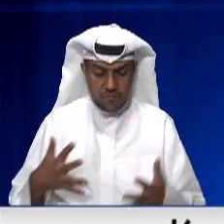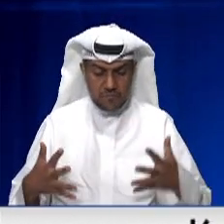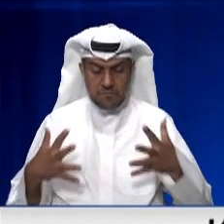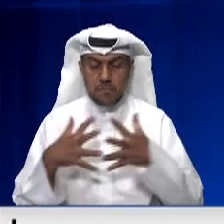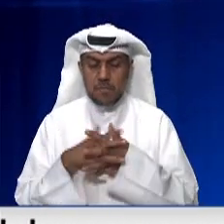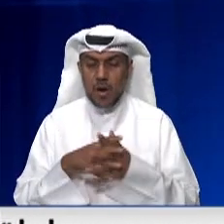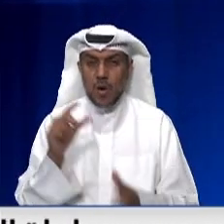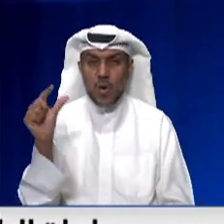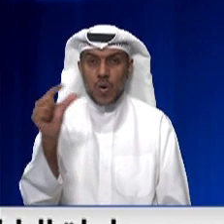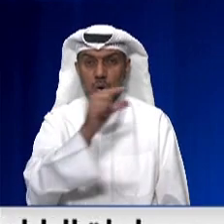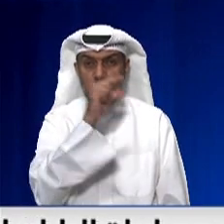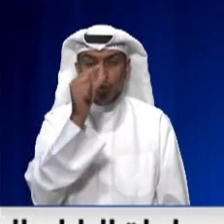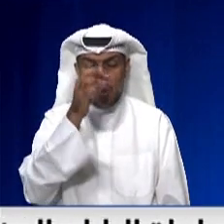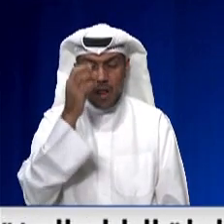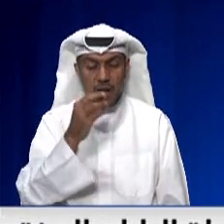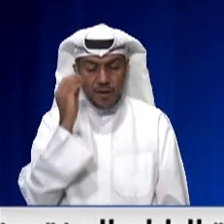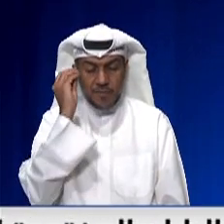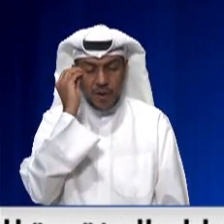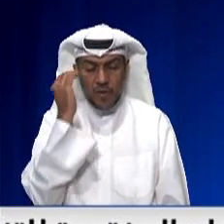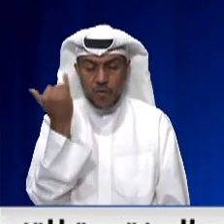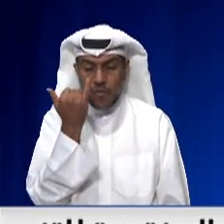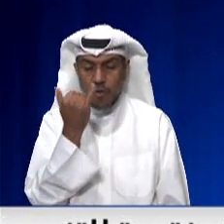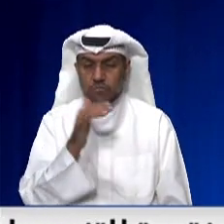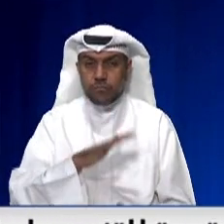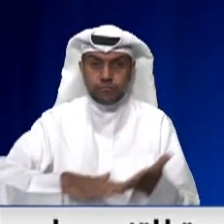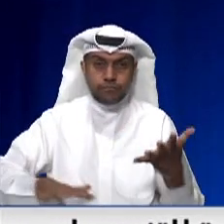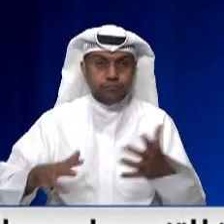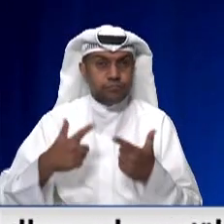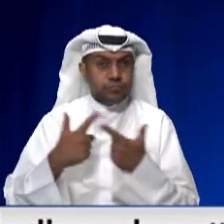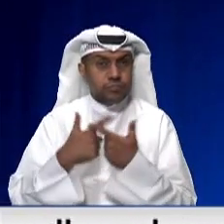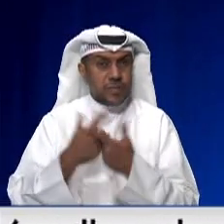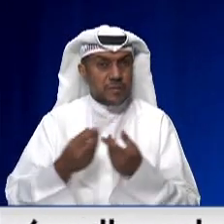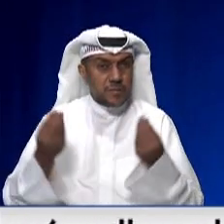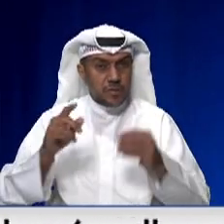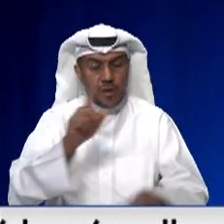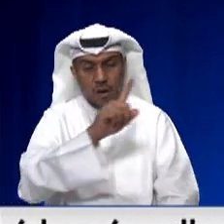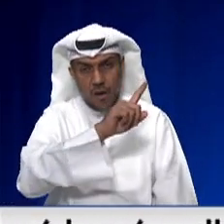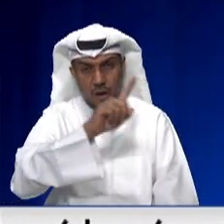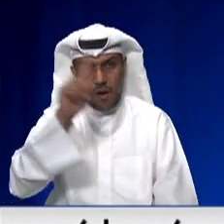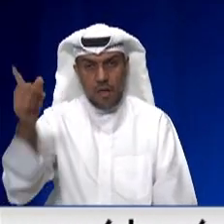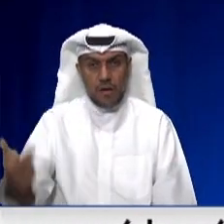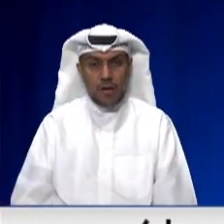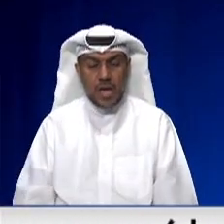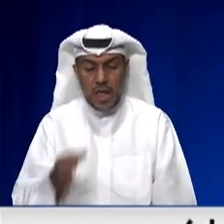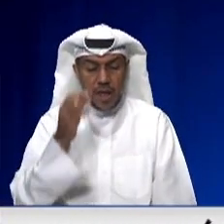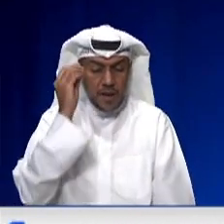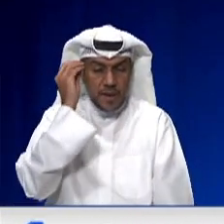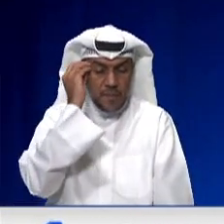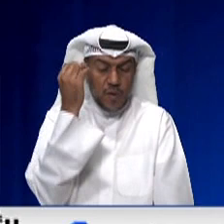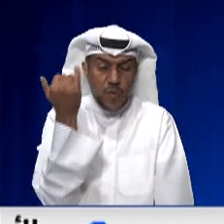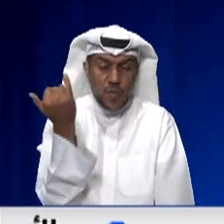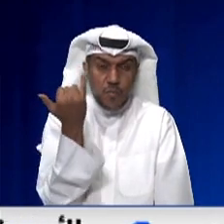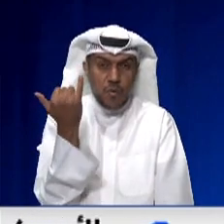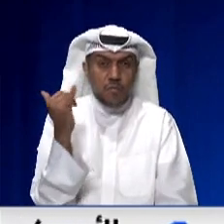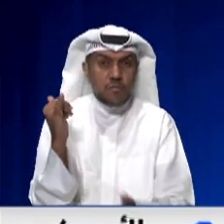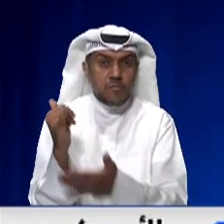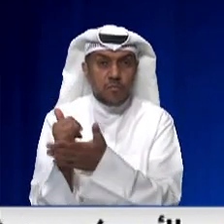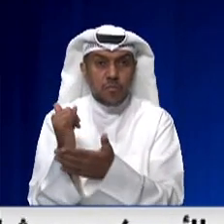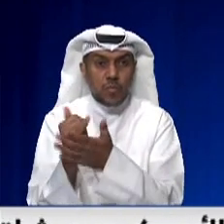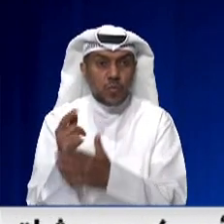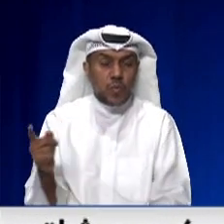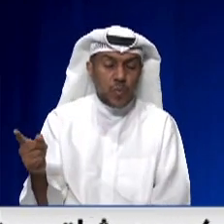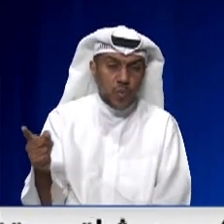الدولية للحيلولة دون ارتفاع وتيرة العنف والتصعيد واطلاع المجتمع الدولي بمسؤولياته تجاه